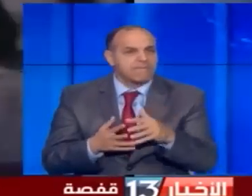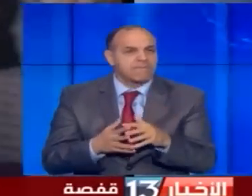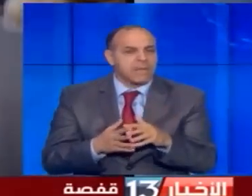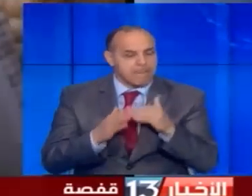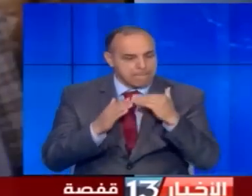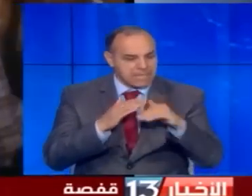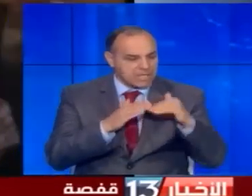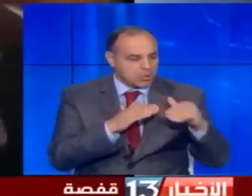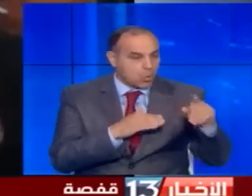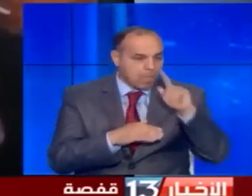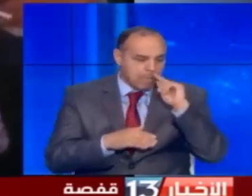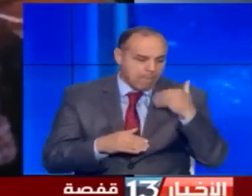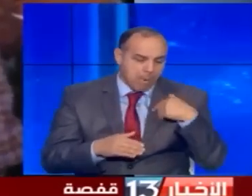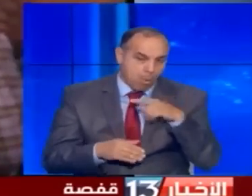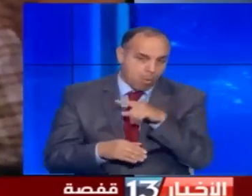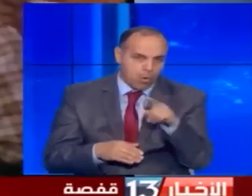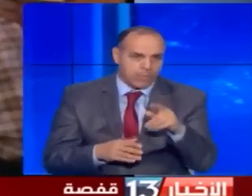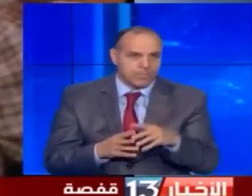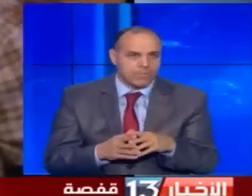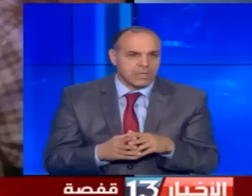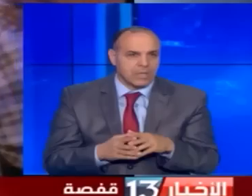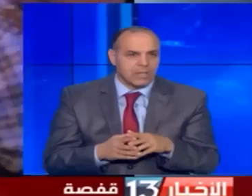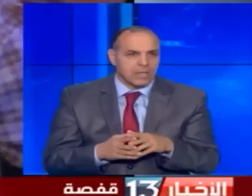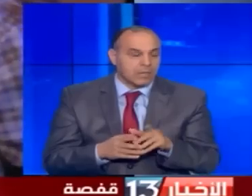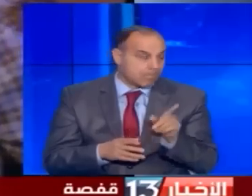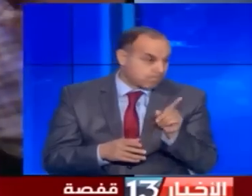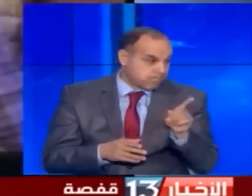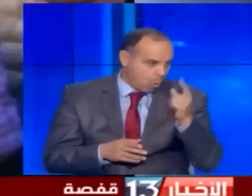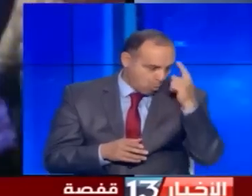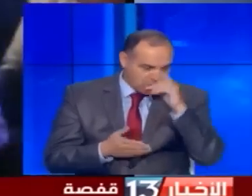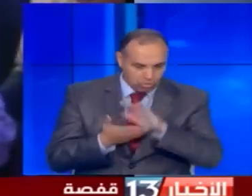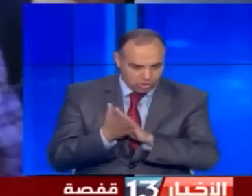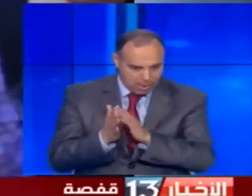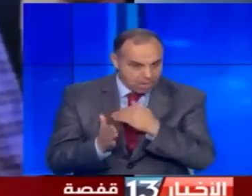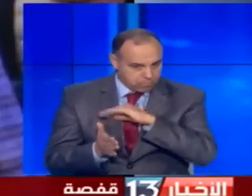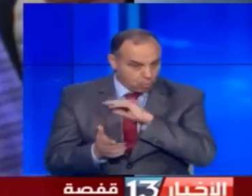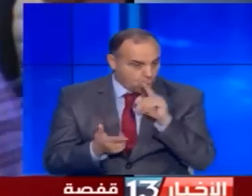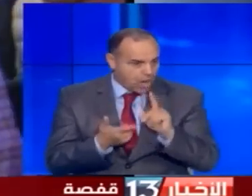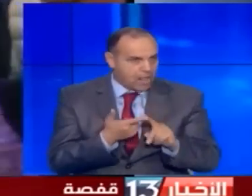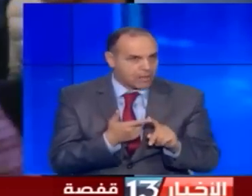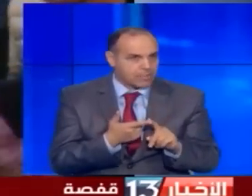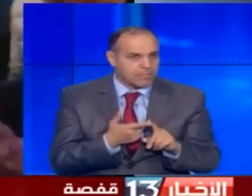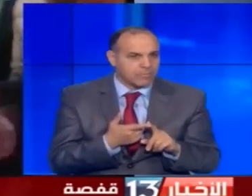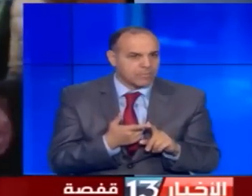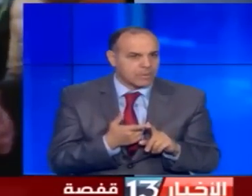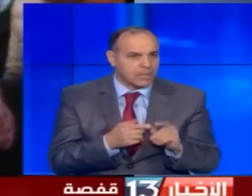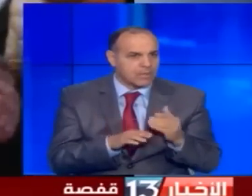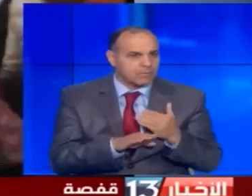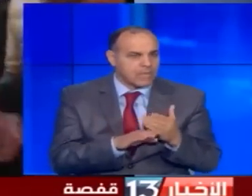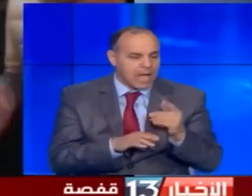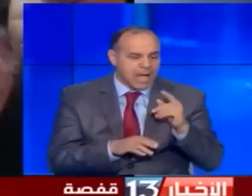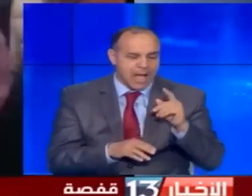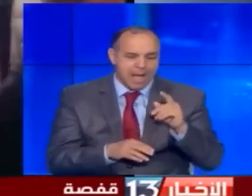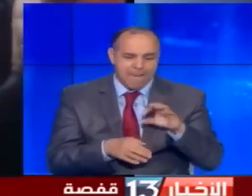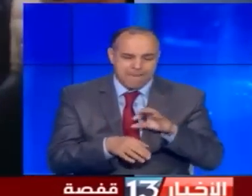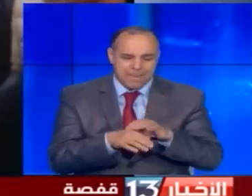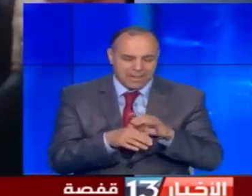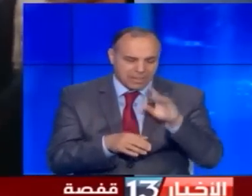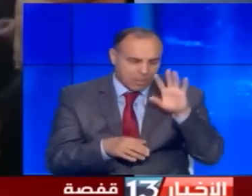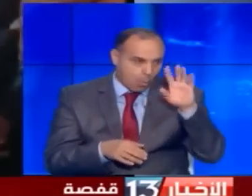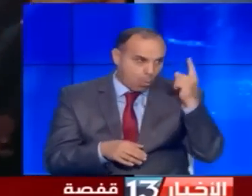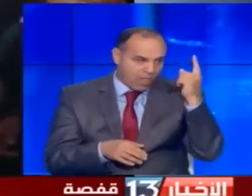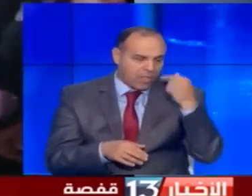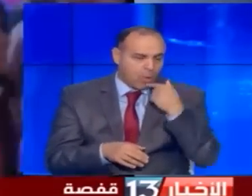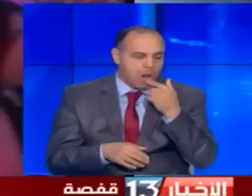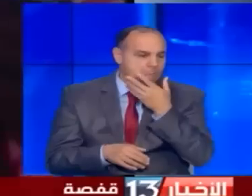ميساج نصور لي بارون الوغ يل كريتيك زاد لي اسوسياسيون اللي هما نتاع اللي يهتموا باللي زوتيست هذوما. عجبني ياسر انا